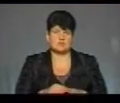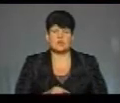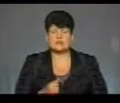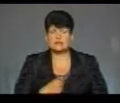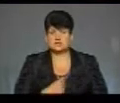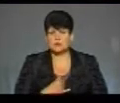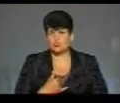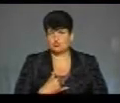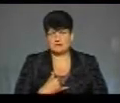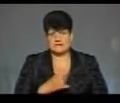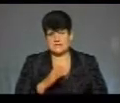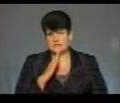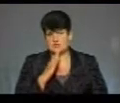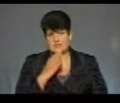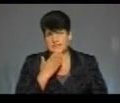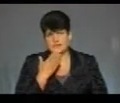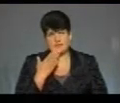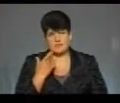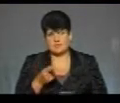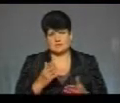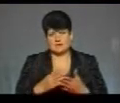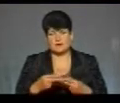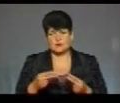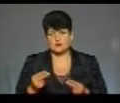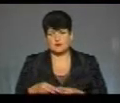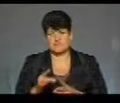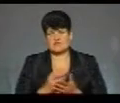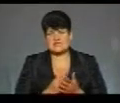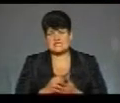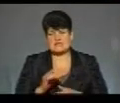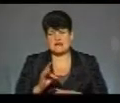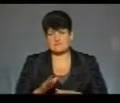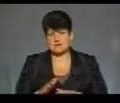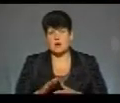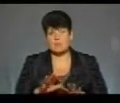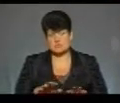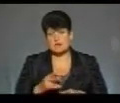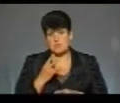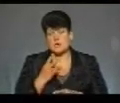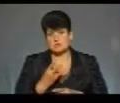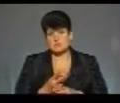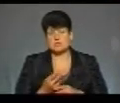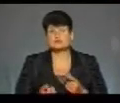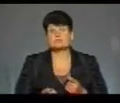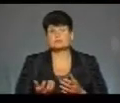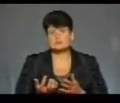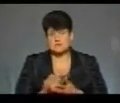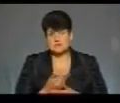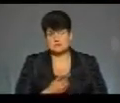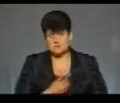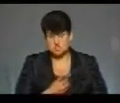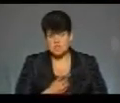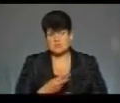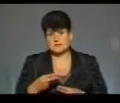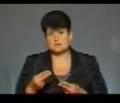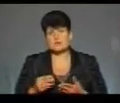ще немає дівчат, які б заключили контракт на проходження служби в резерві. Але посади передбачають, тобто, якщо виявиться бажання,